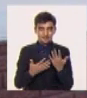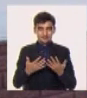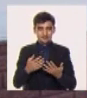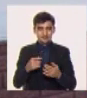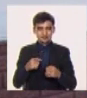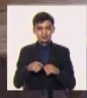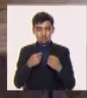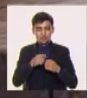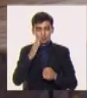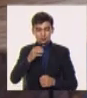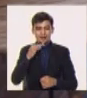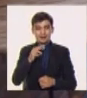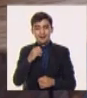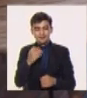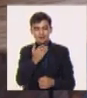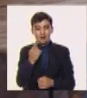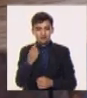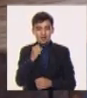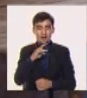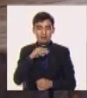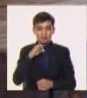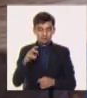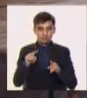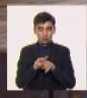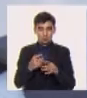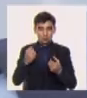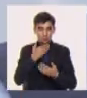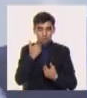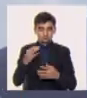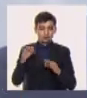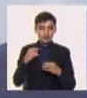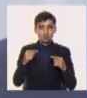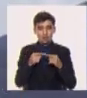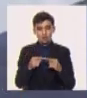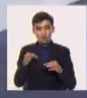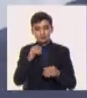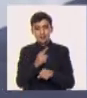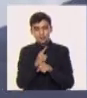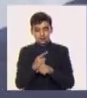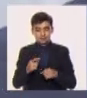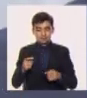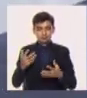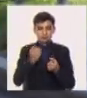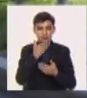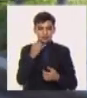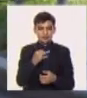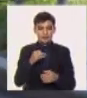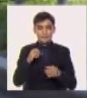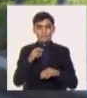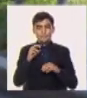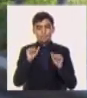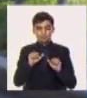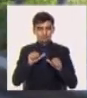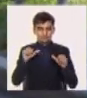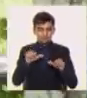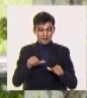профилактическую беседу с владельцем кафе Арнаем Урмашем, который так и не получил от них точное обоснование запрета. Сотрудники правоохранительных органов